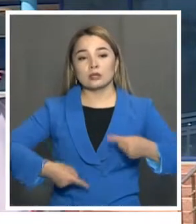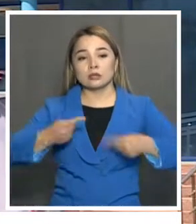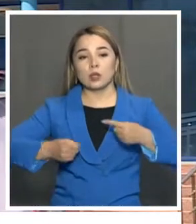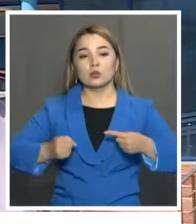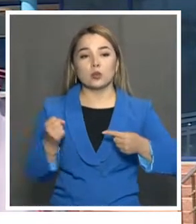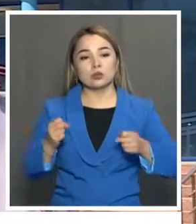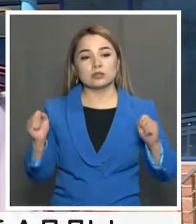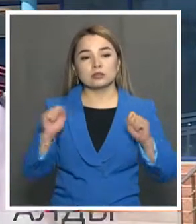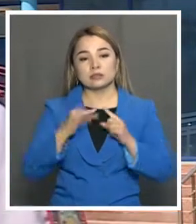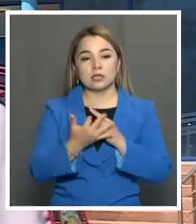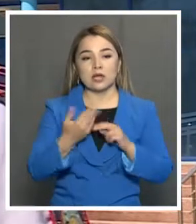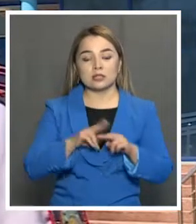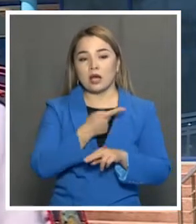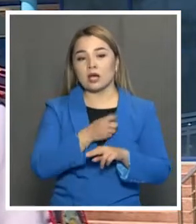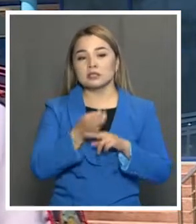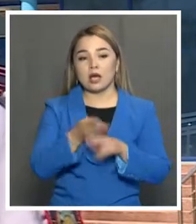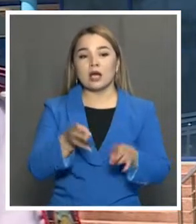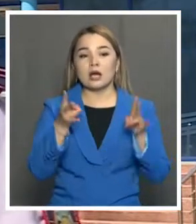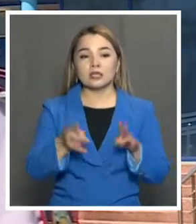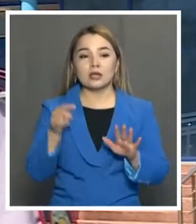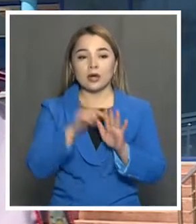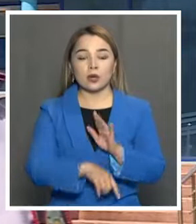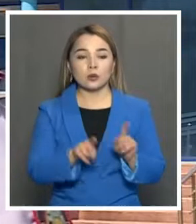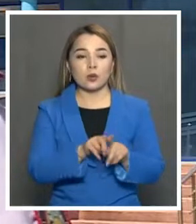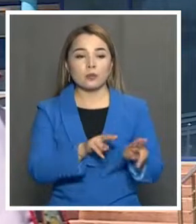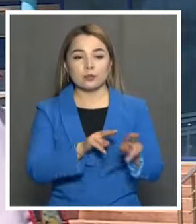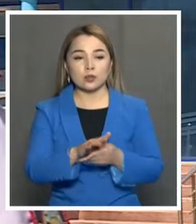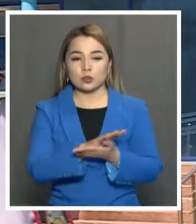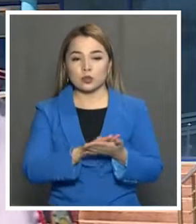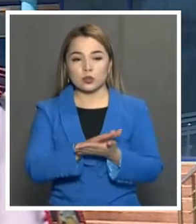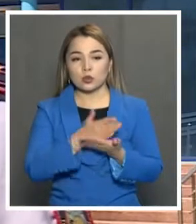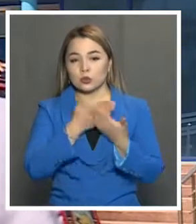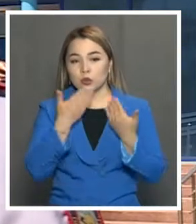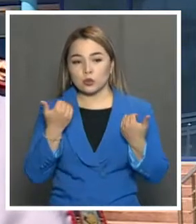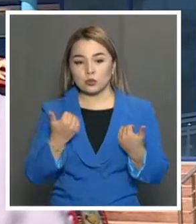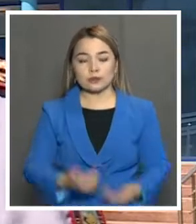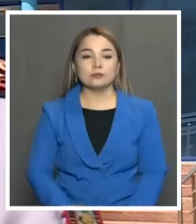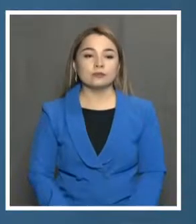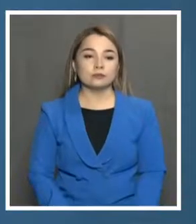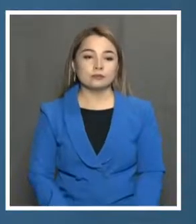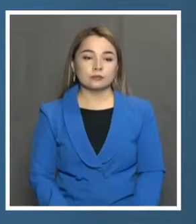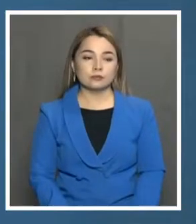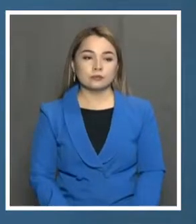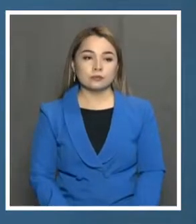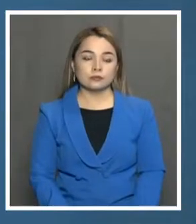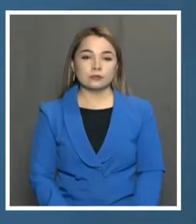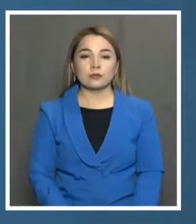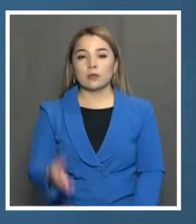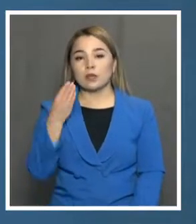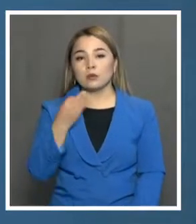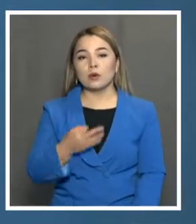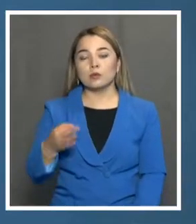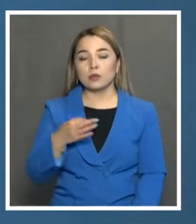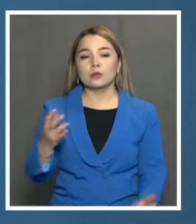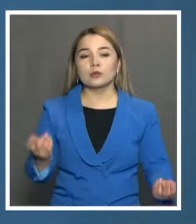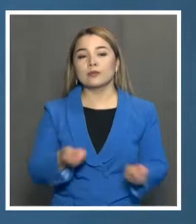қосылған. Ауруханаға жеткізілгендердің жарақатында атыстан зардап шеккен белгілер жоқ. Ал Алматы облысында